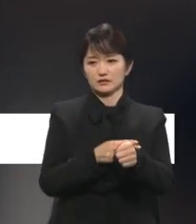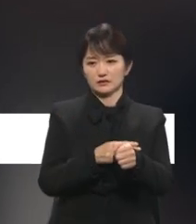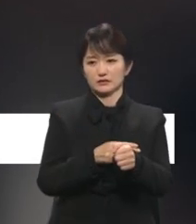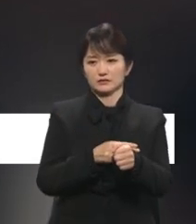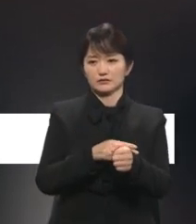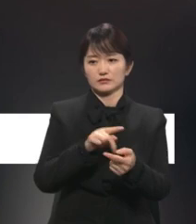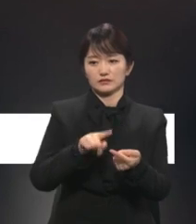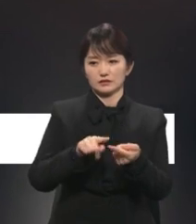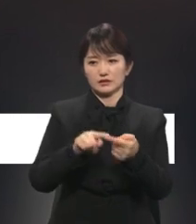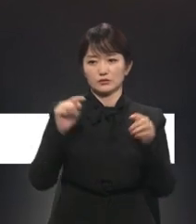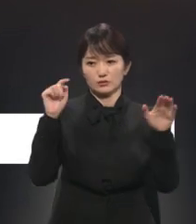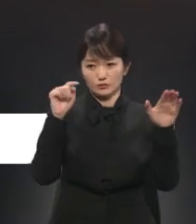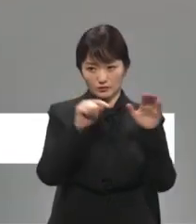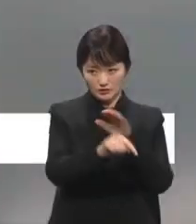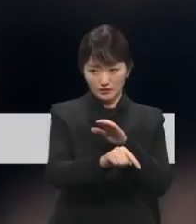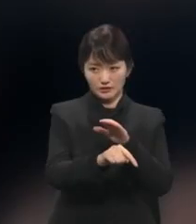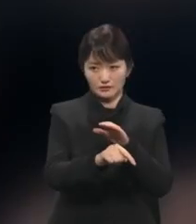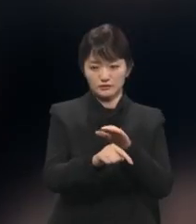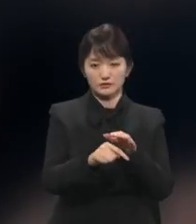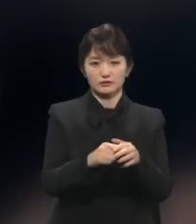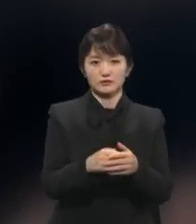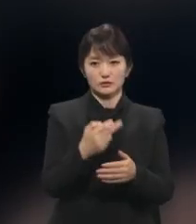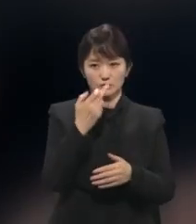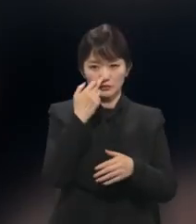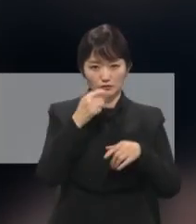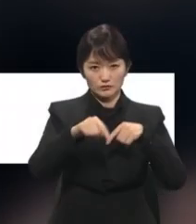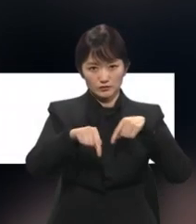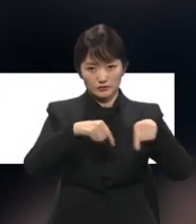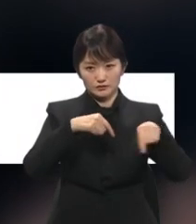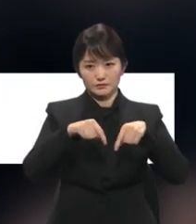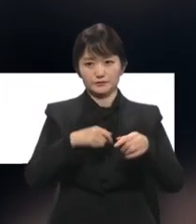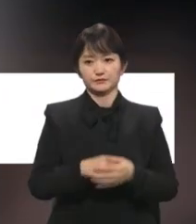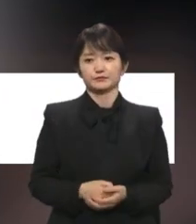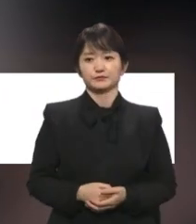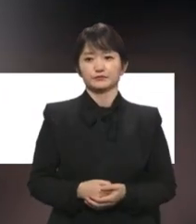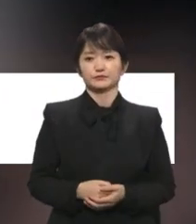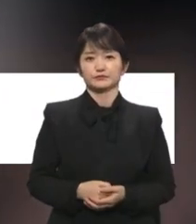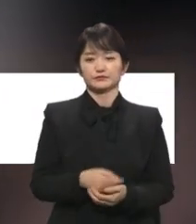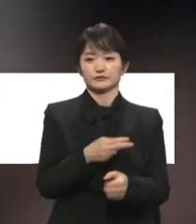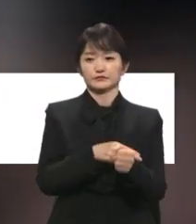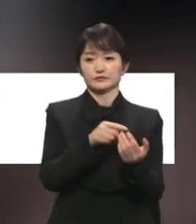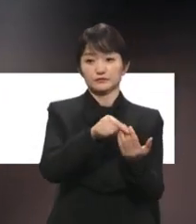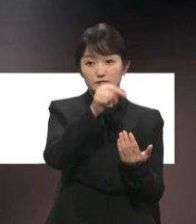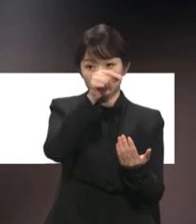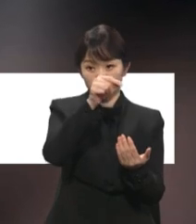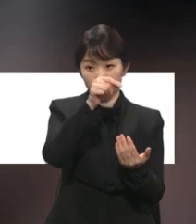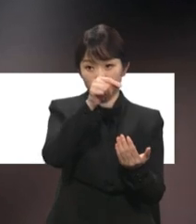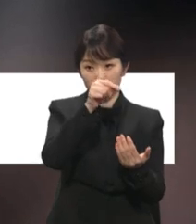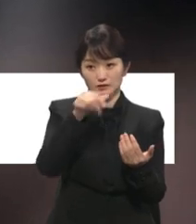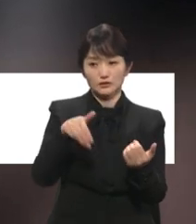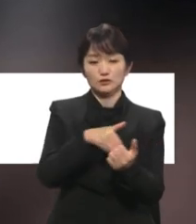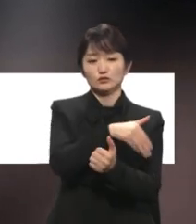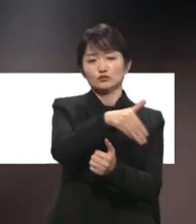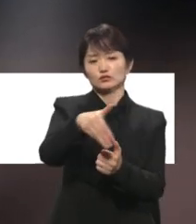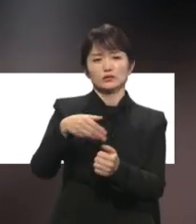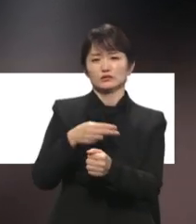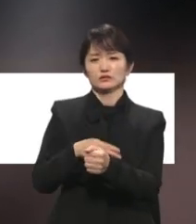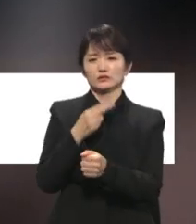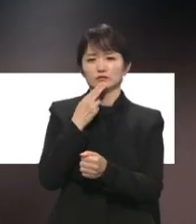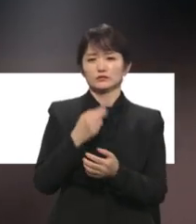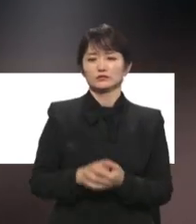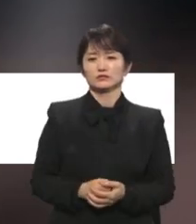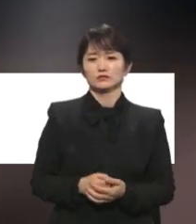오겠습니다 볼 거고요 제가 선생님들을 뽑아야 되는데 주변도 없었고 관계돼 있는 예